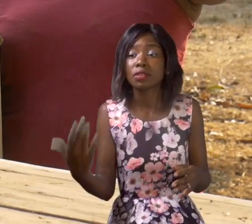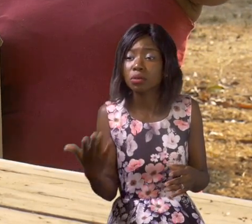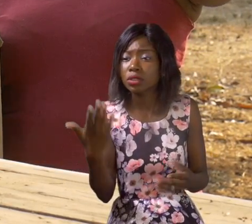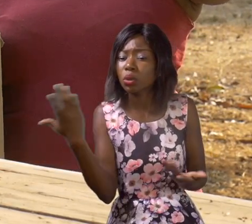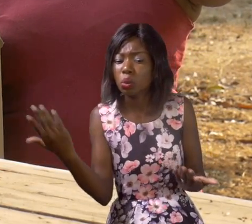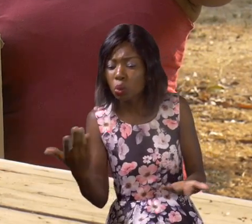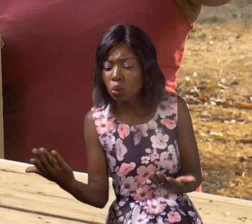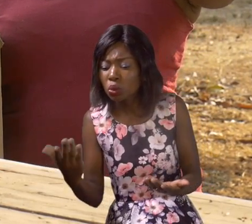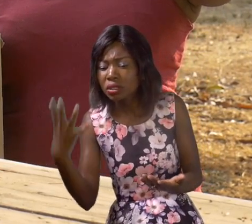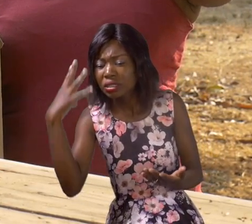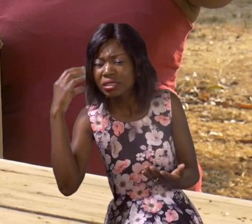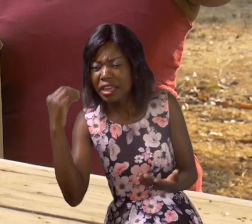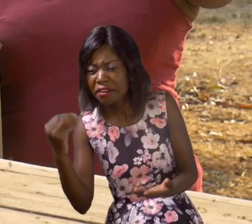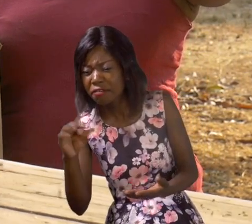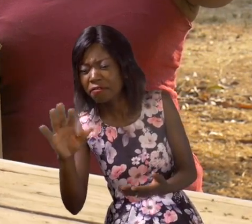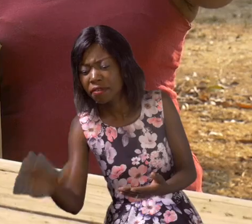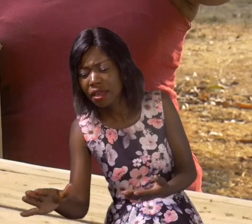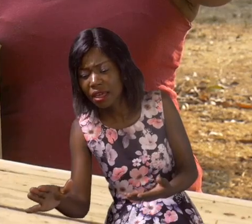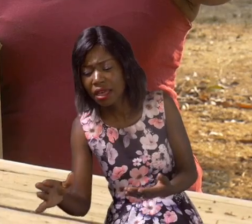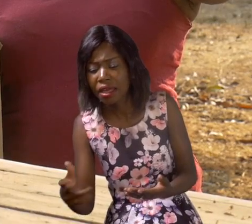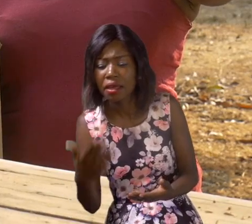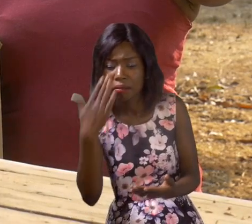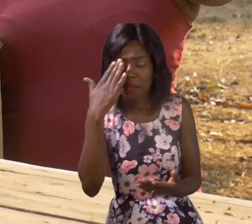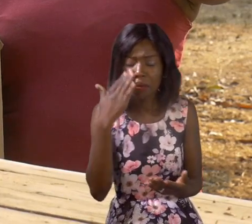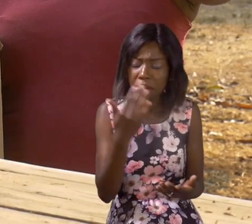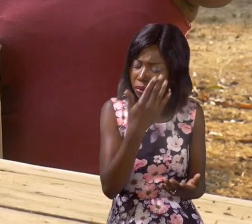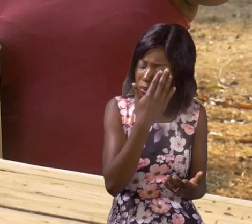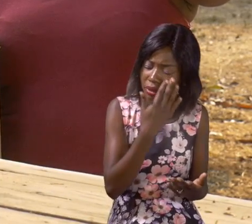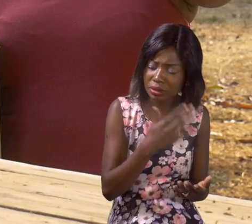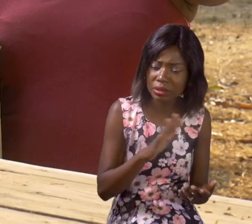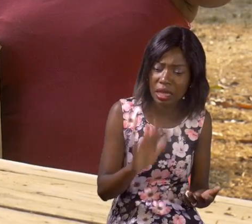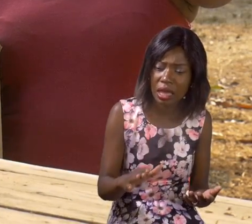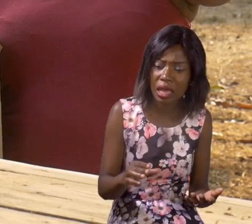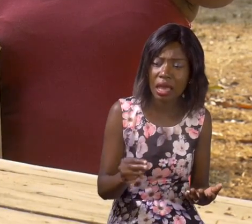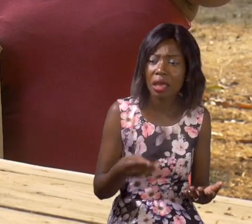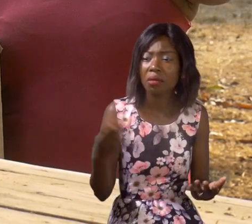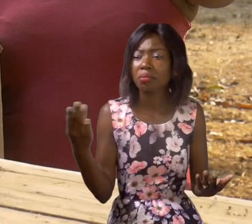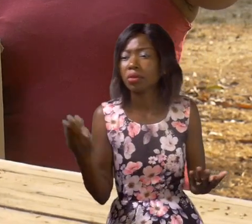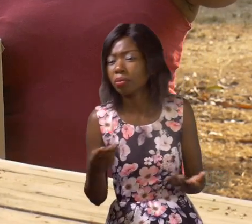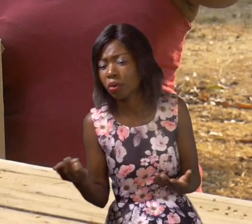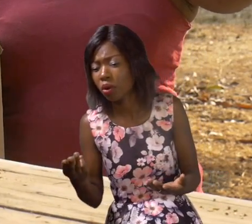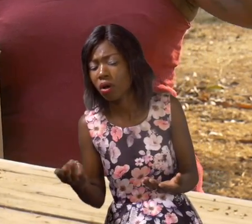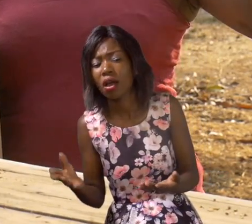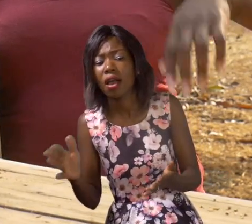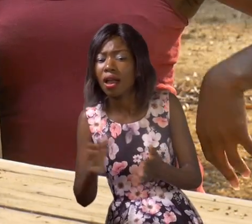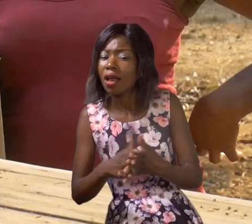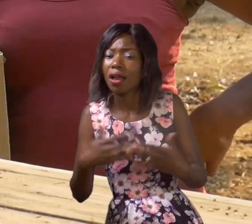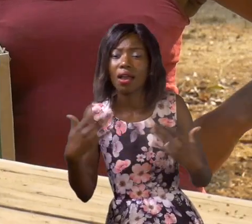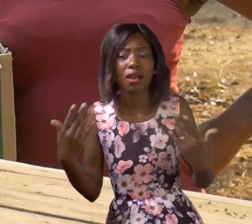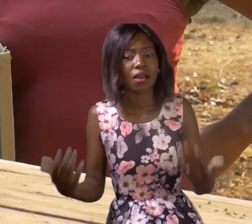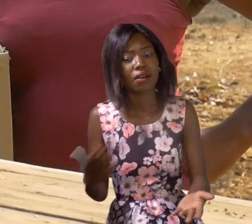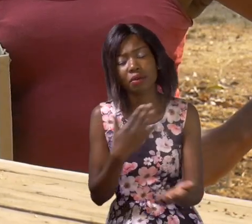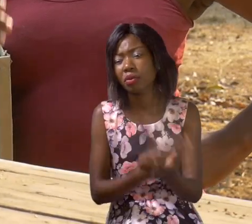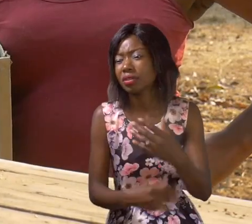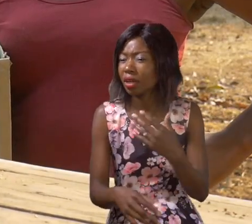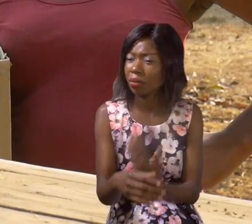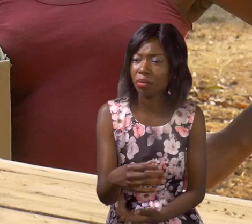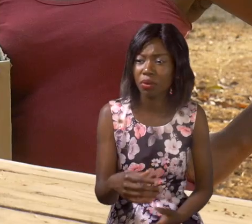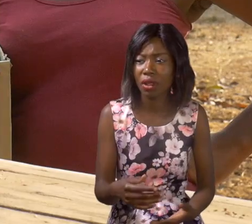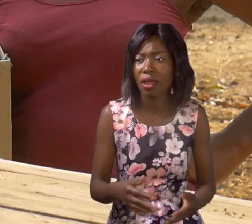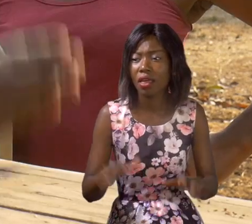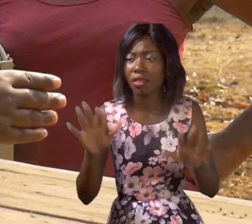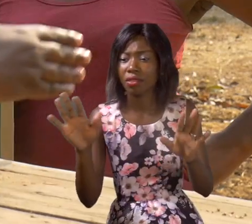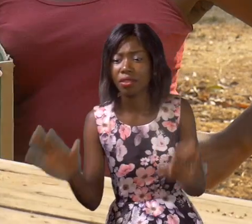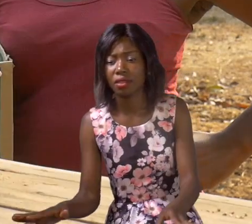yabva kupi maprofita manje. Vanotora yese yabva kunherera, yabva kushirikadzi, yabva kuna asikaone, yabva